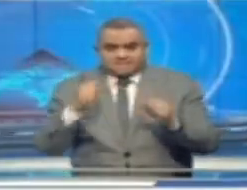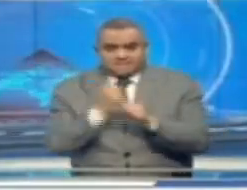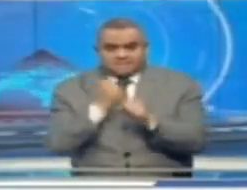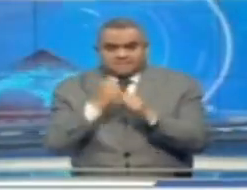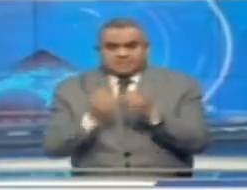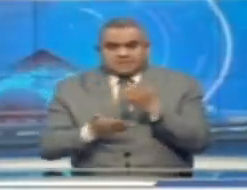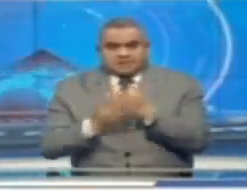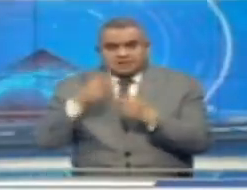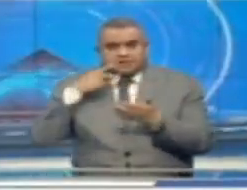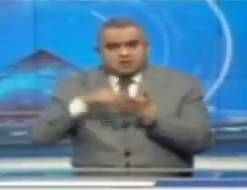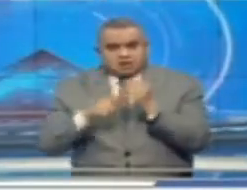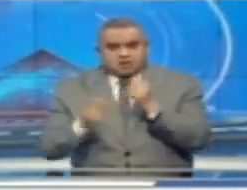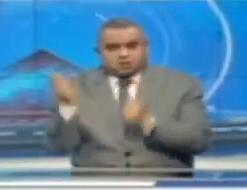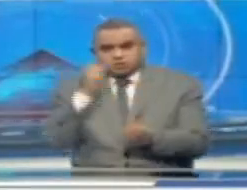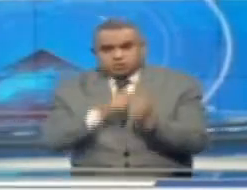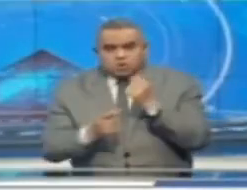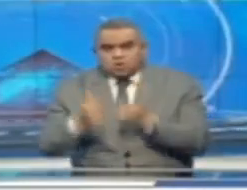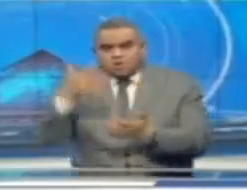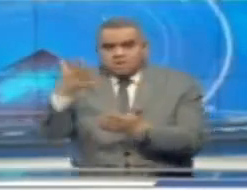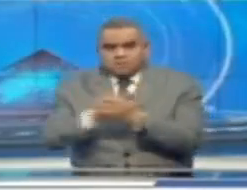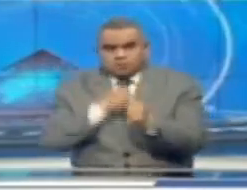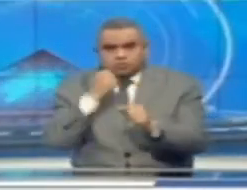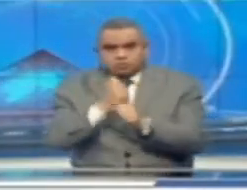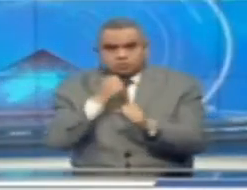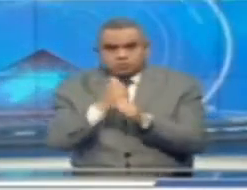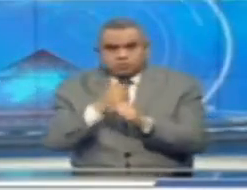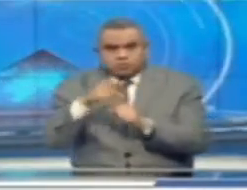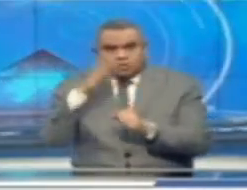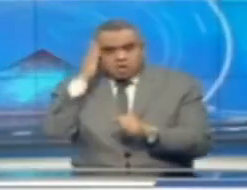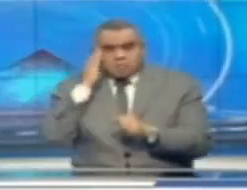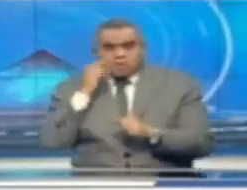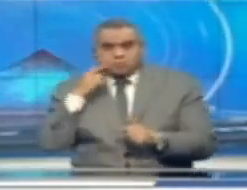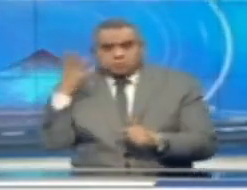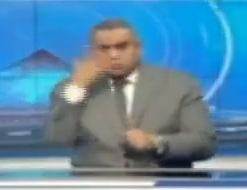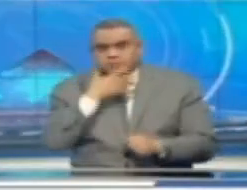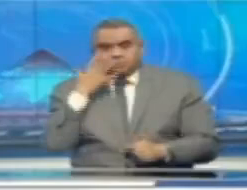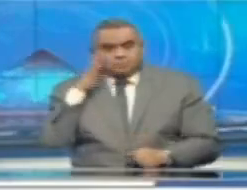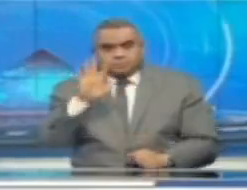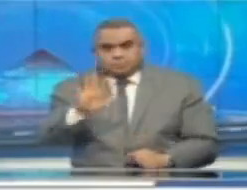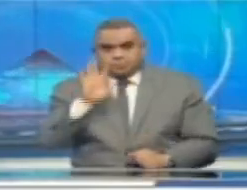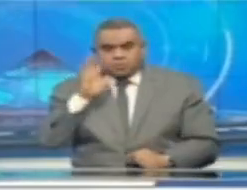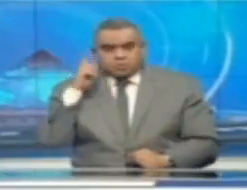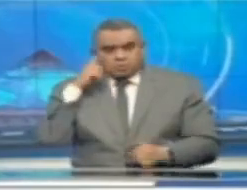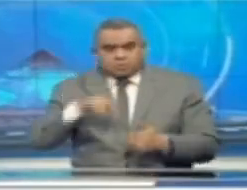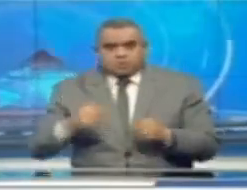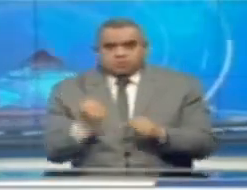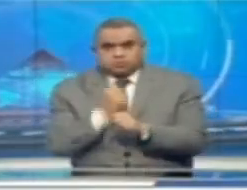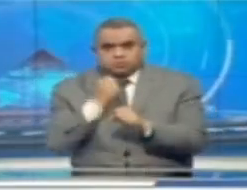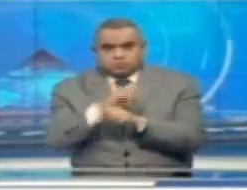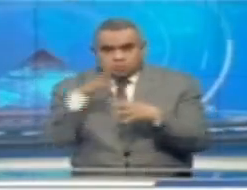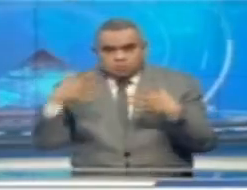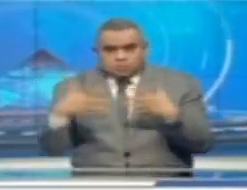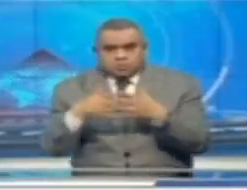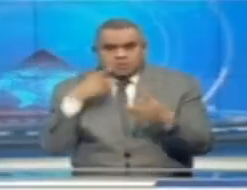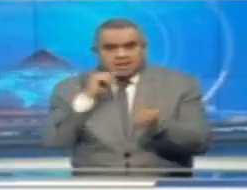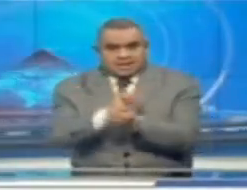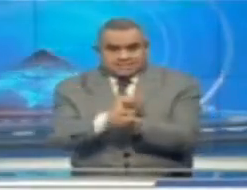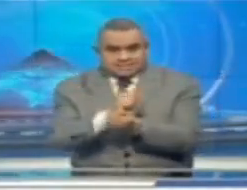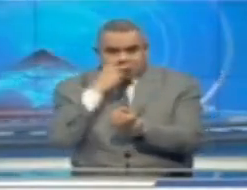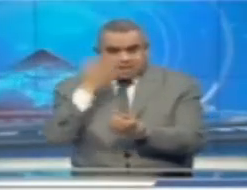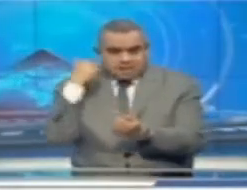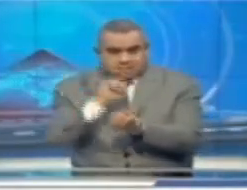أمل وطاقة عمل جديدة. شفنا النهاردة حاجة مشرفة وباين يعني في كل المجالات والاهتمام بالنزلة